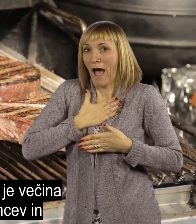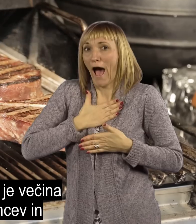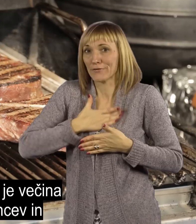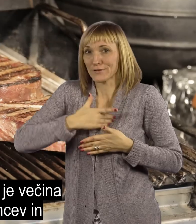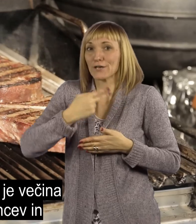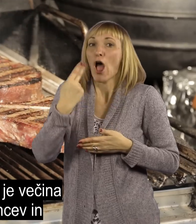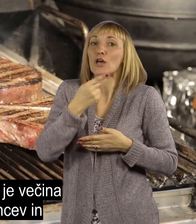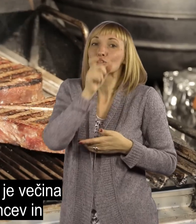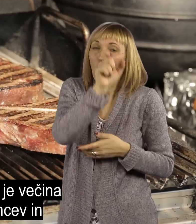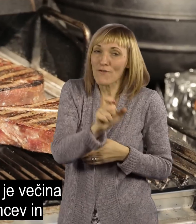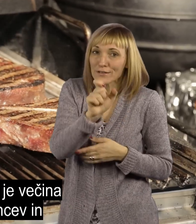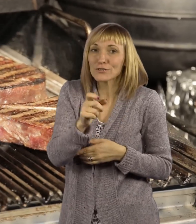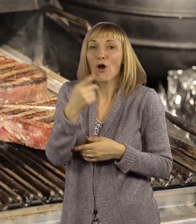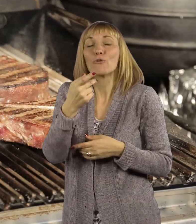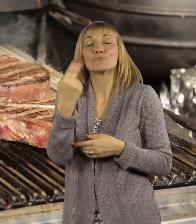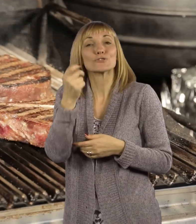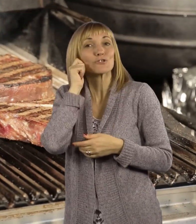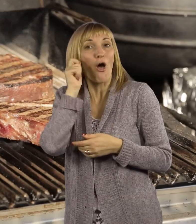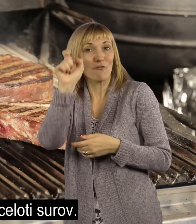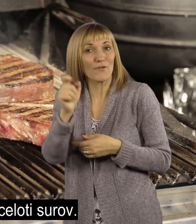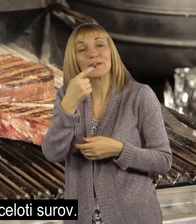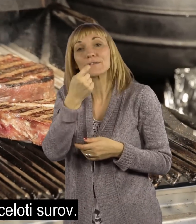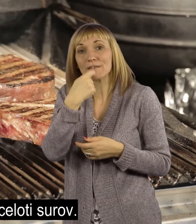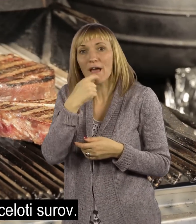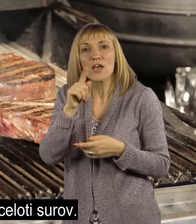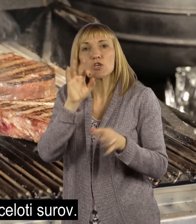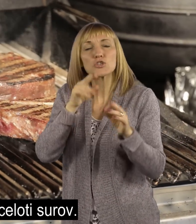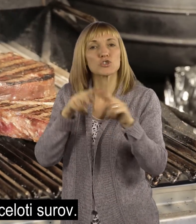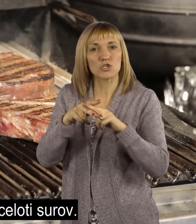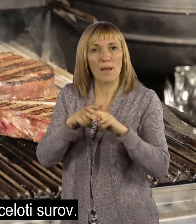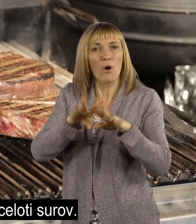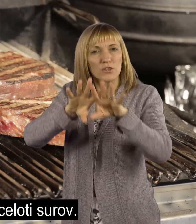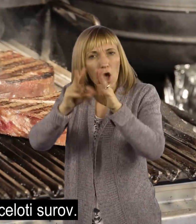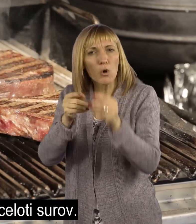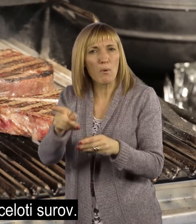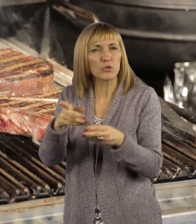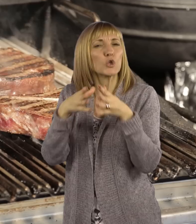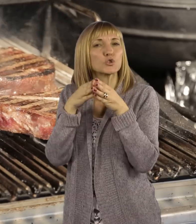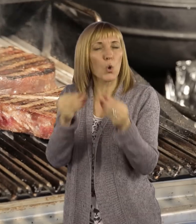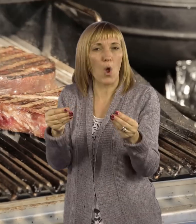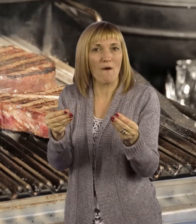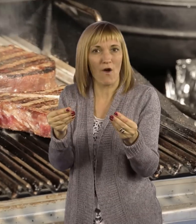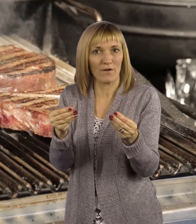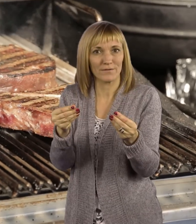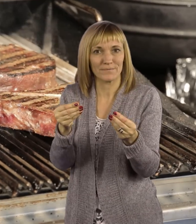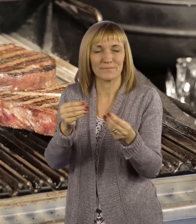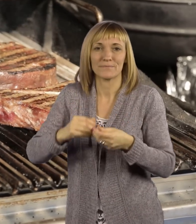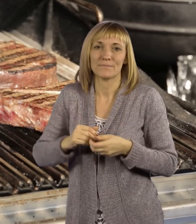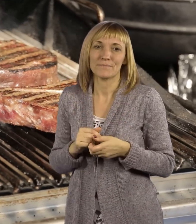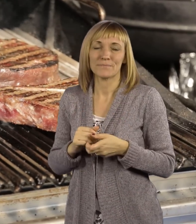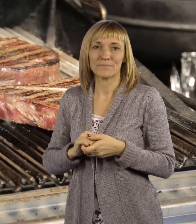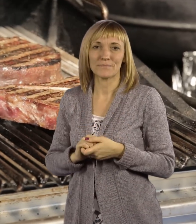Slovenk in Slovencev in jih nič ne moti, da je v celoti surovo.